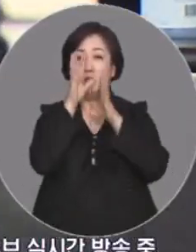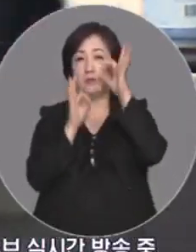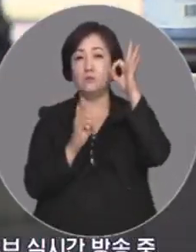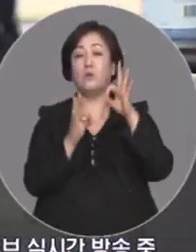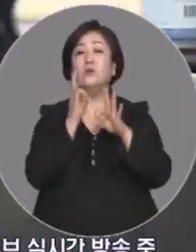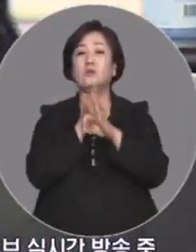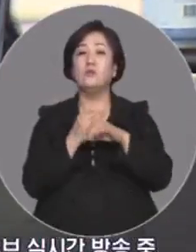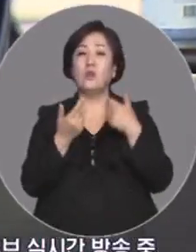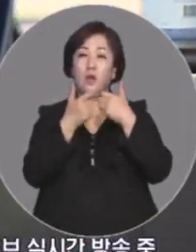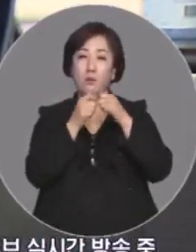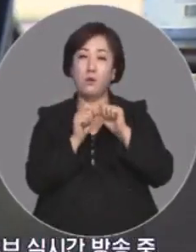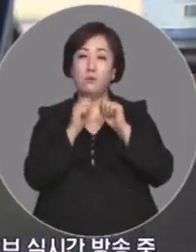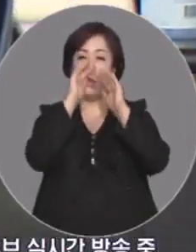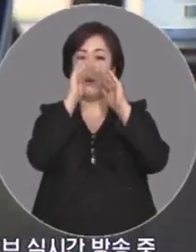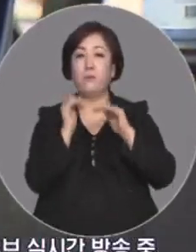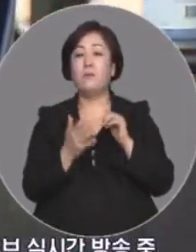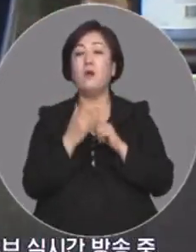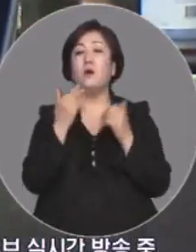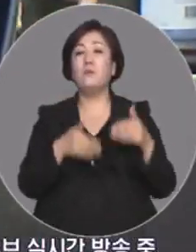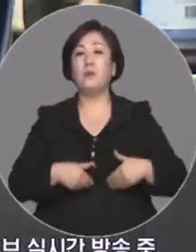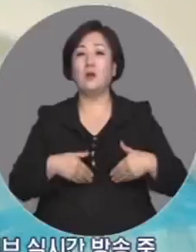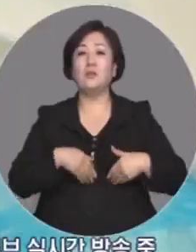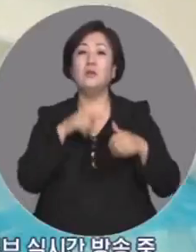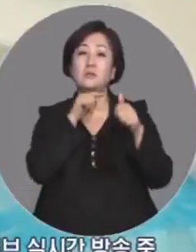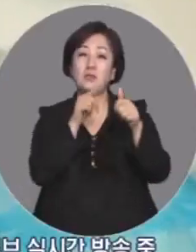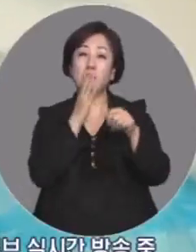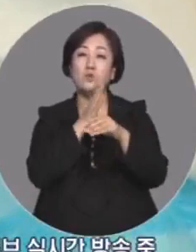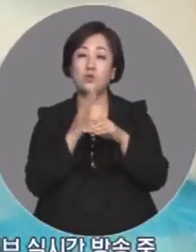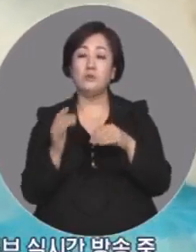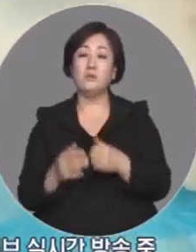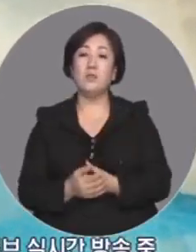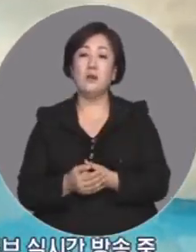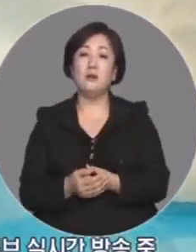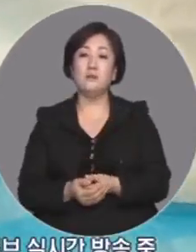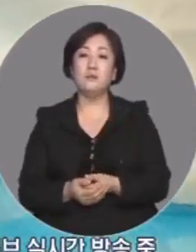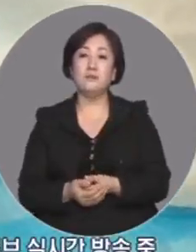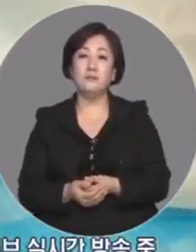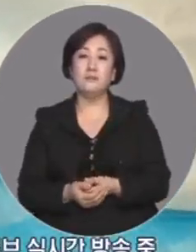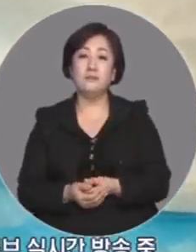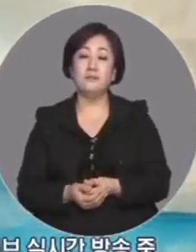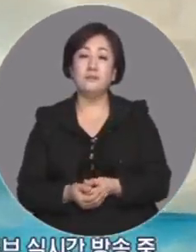보다 면밀한 확인이 필요하다는 지적입니다. UBC 뉴스 김규태입니다.